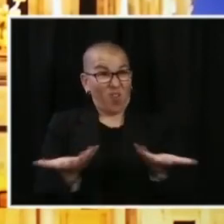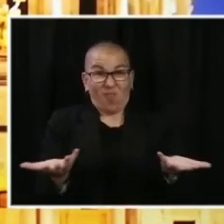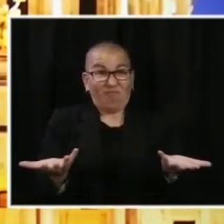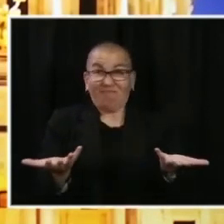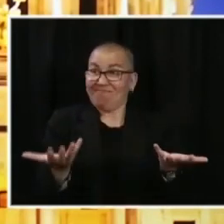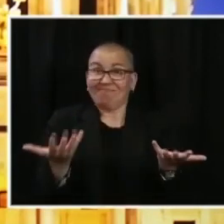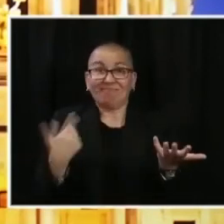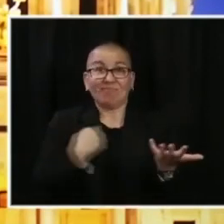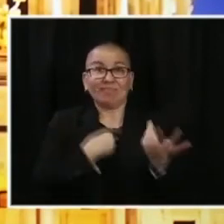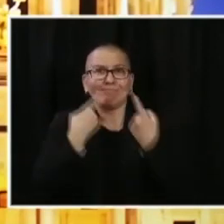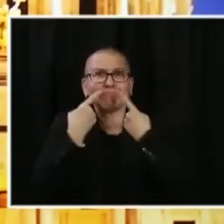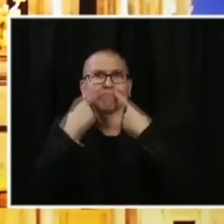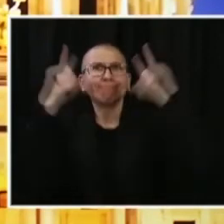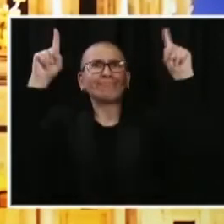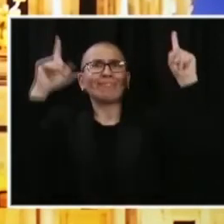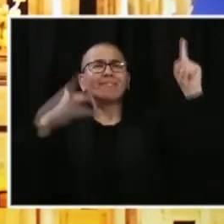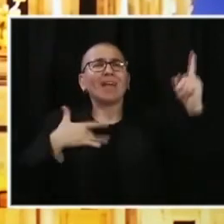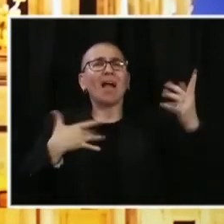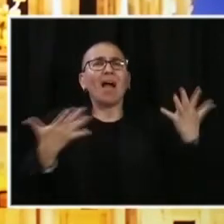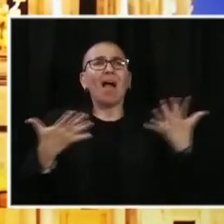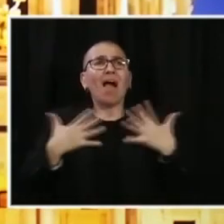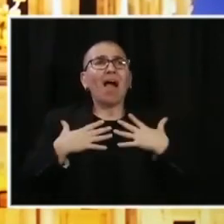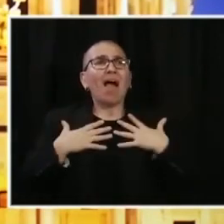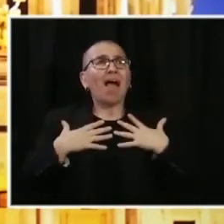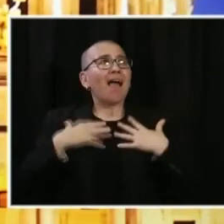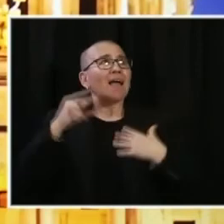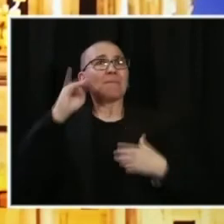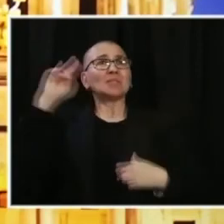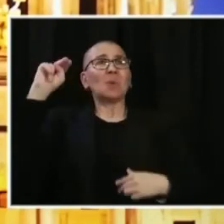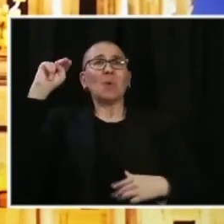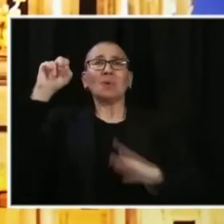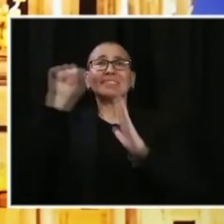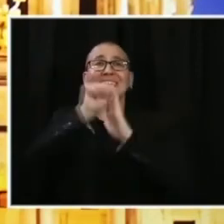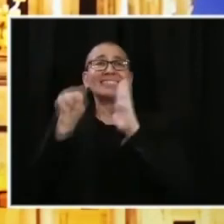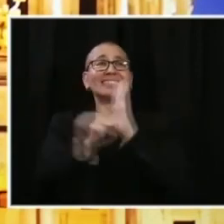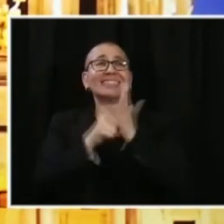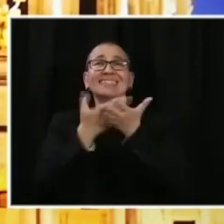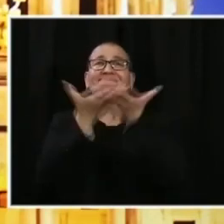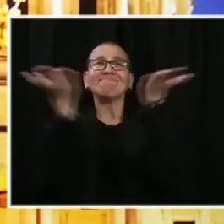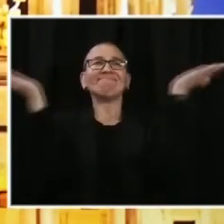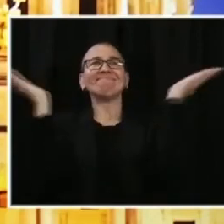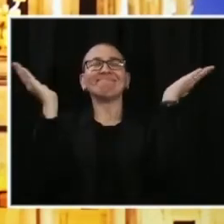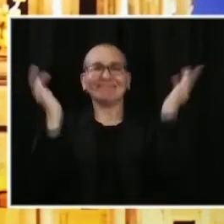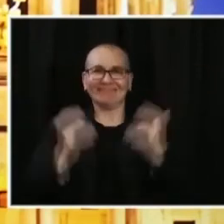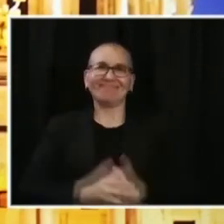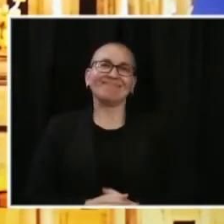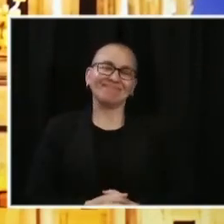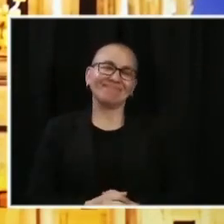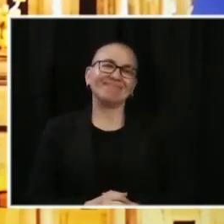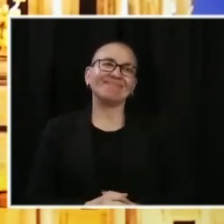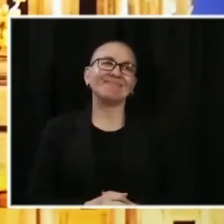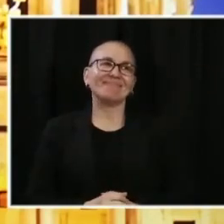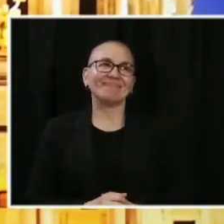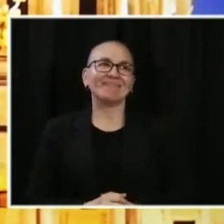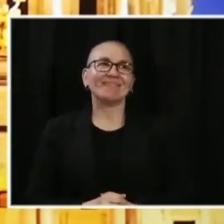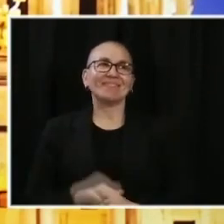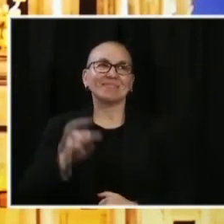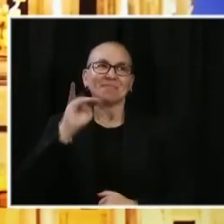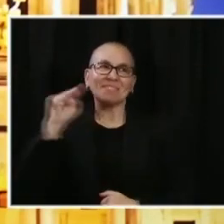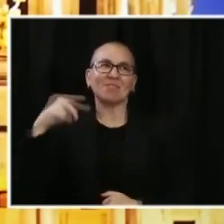tới Gettysburg nhớ bé chọn ai là một một wall call wall tàu